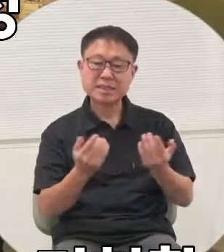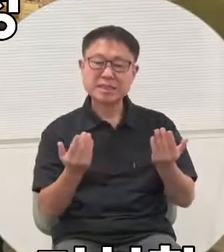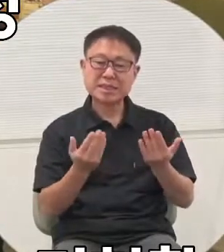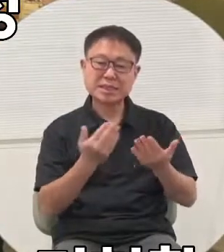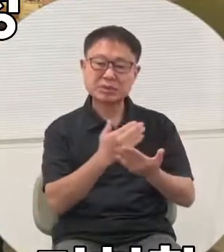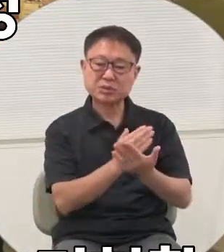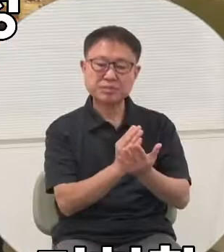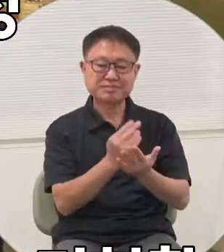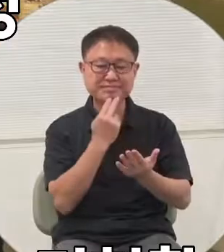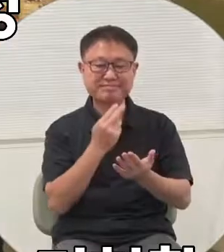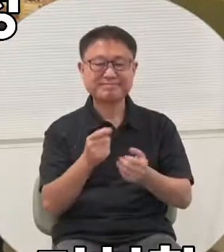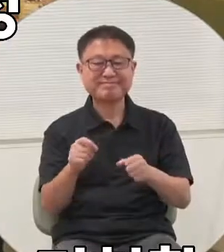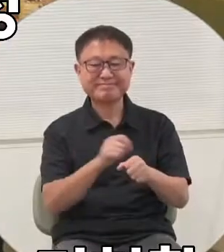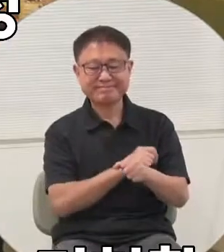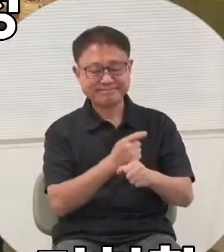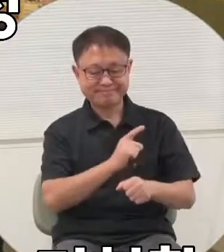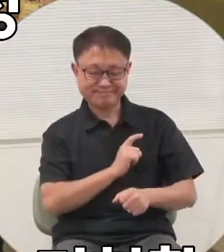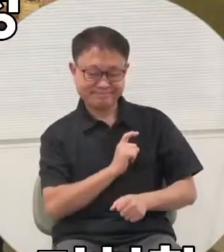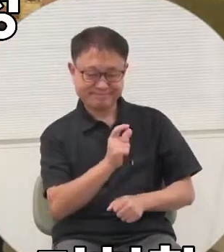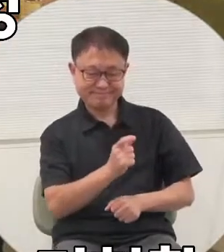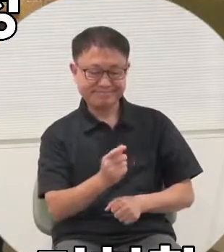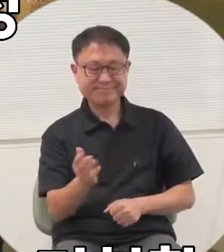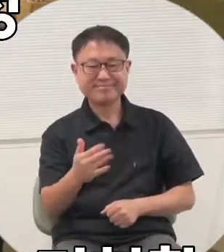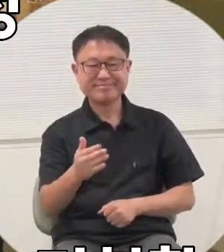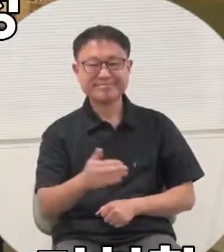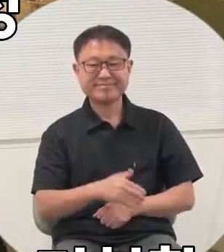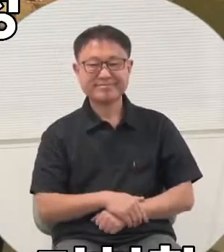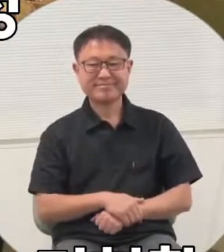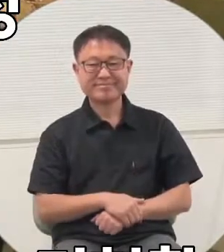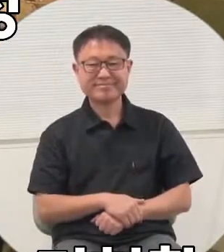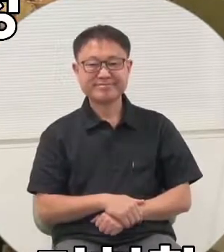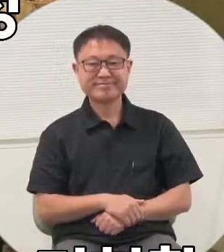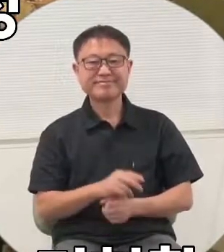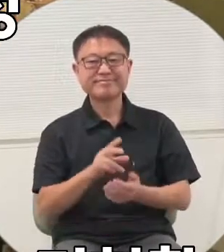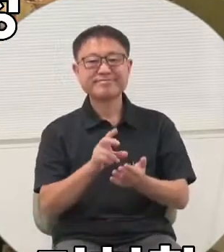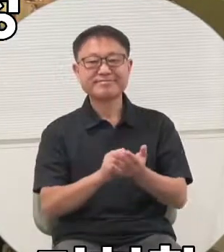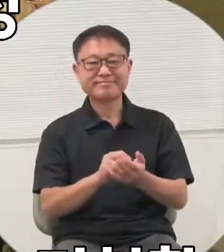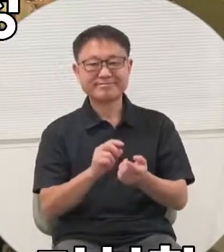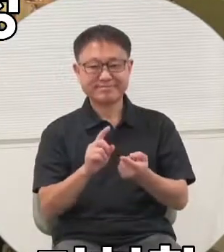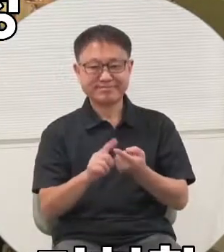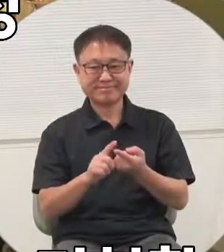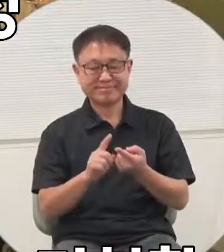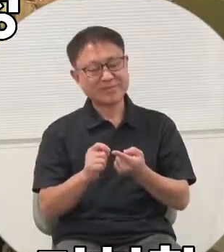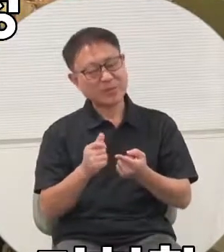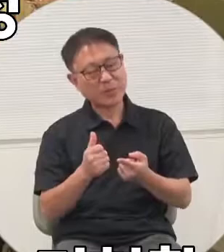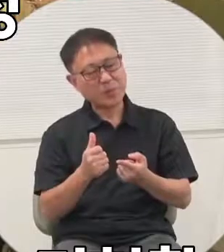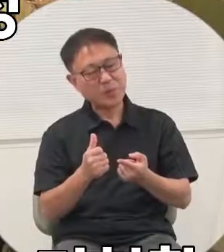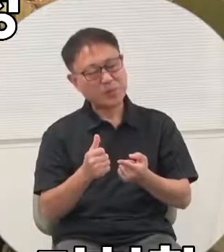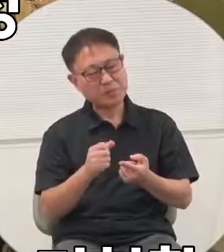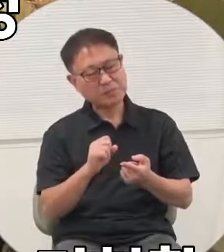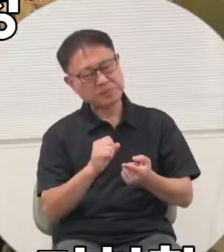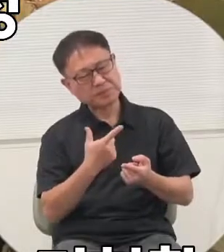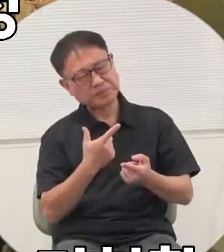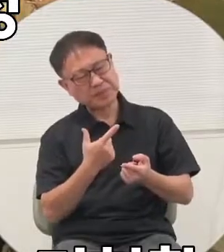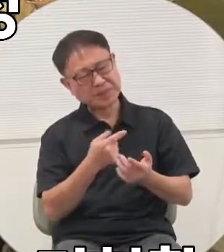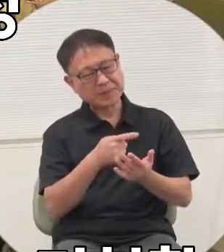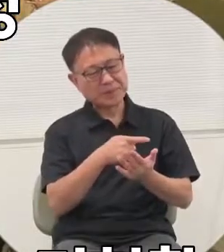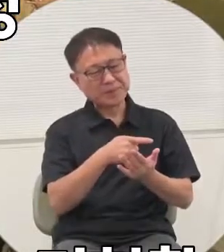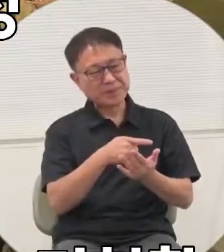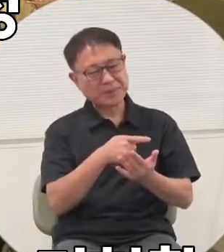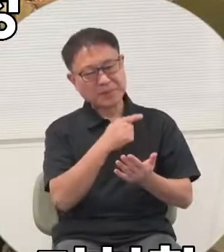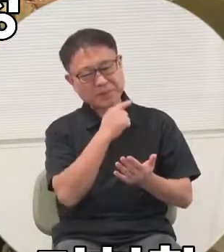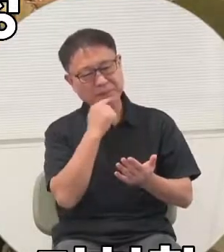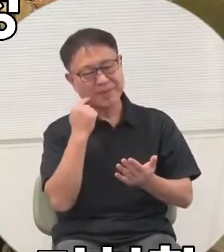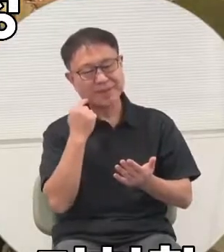특별히 어떤 자격증이 있는 것도 아니라서 그런 부분에 대한 좀 불합리 그런 걸 좀